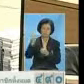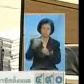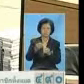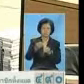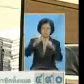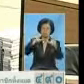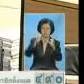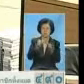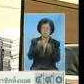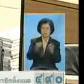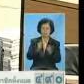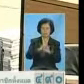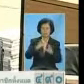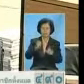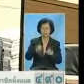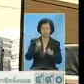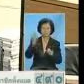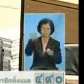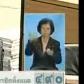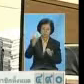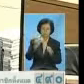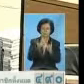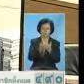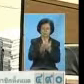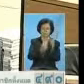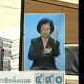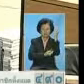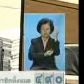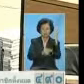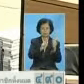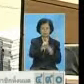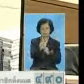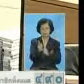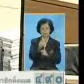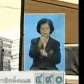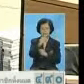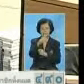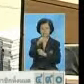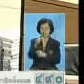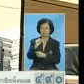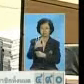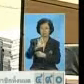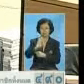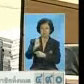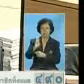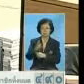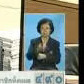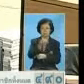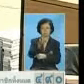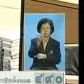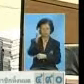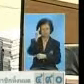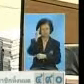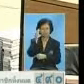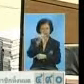มือนกันในสมัยนู้นราคายางพาราในกิโลละ13บาทถึง15บาทเท่านั้นเองนะครับแล้วท่านประธานก็คงจะทราบจาก